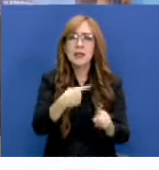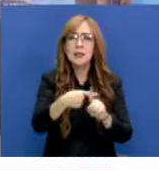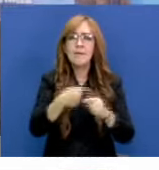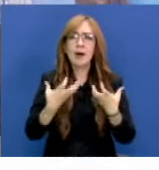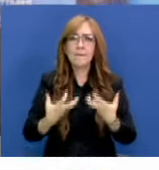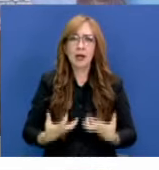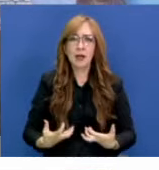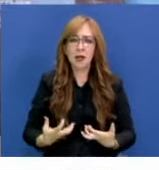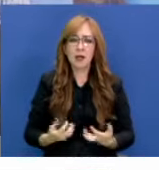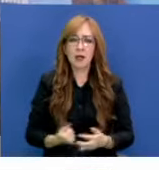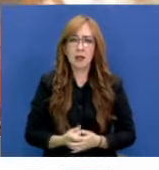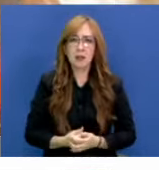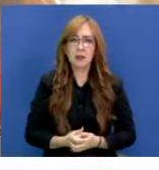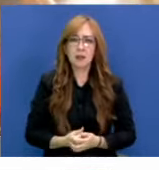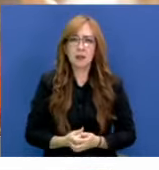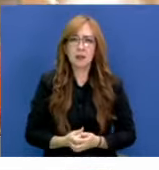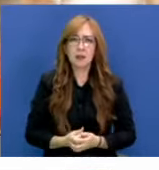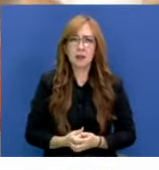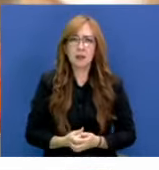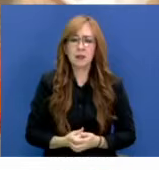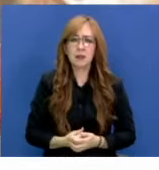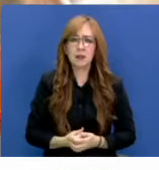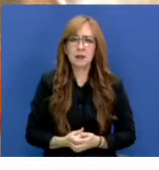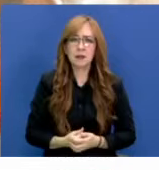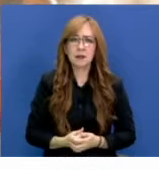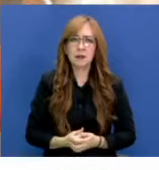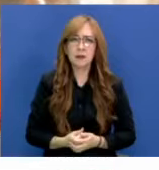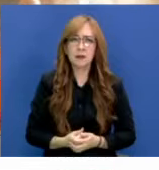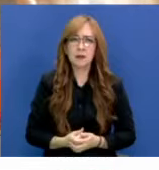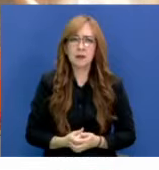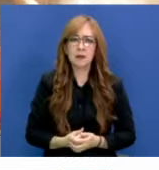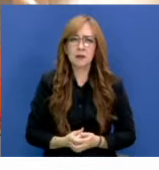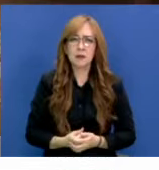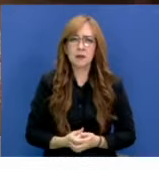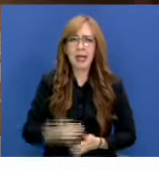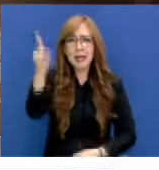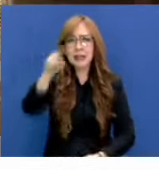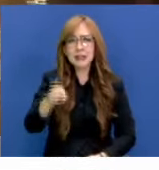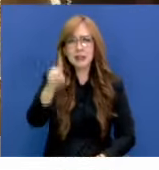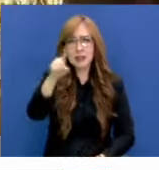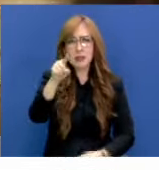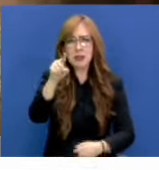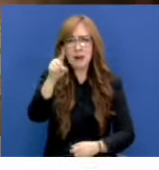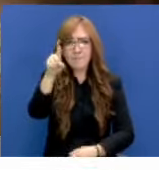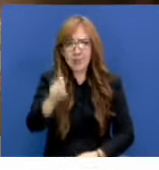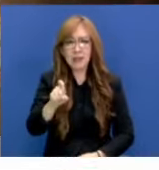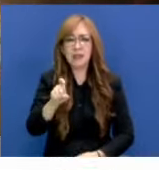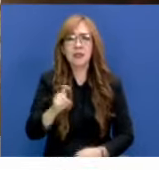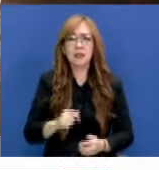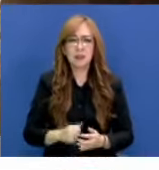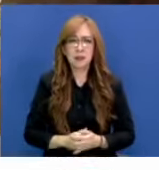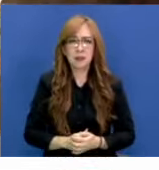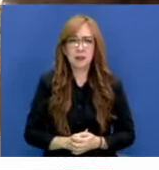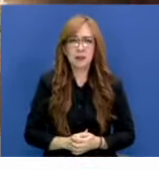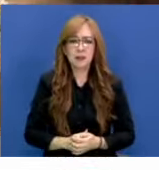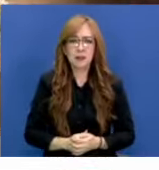dusun tersebut juga mengalami putusnya jaringan listrik. Sementara di wilayah Kecamatan Pasiran